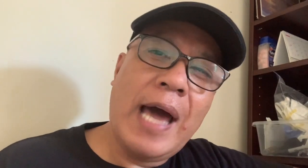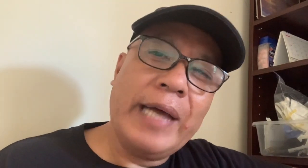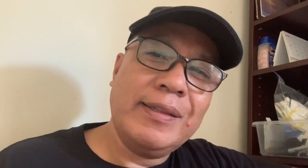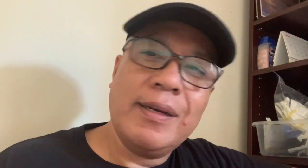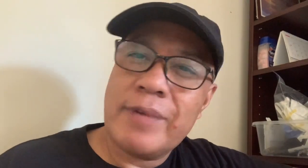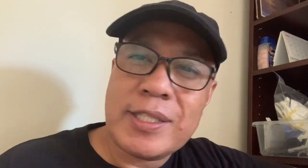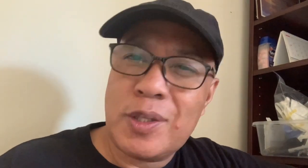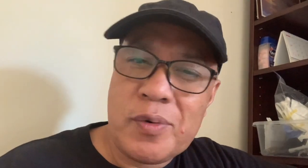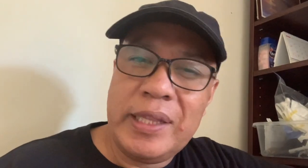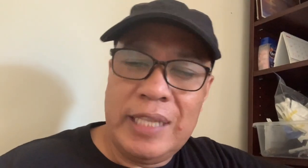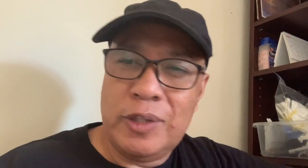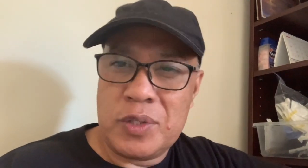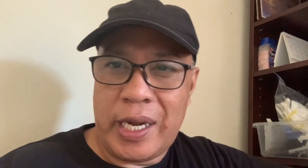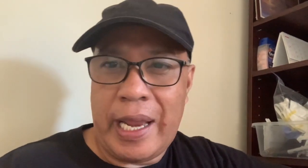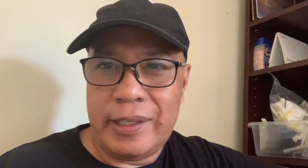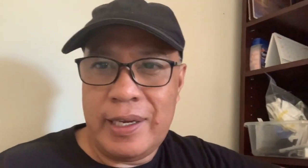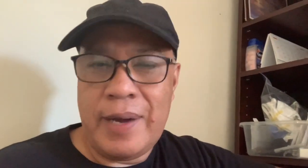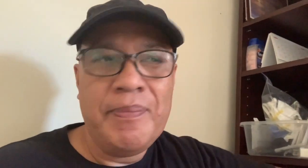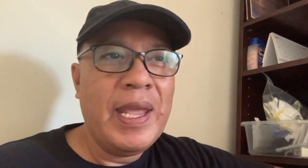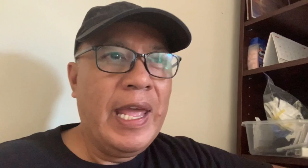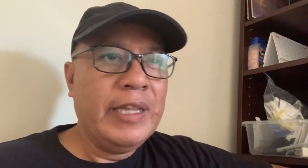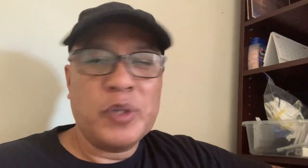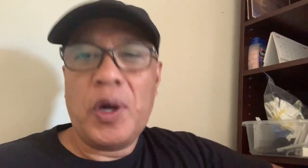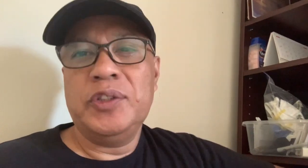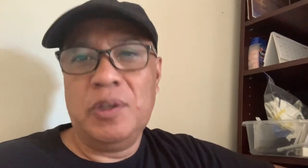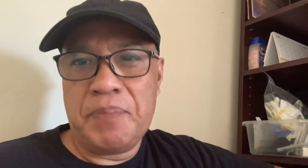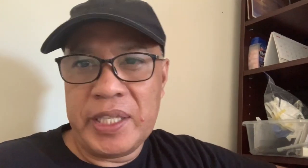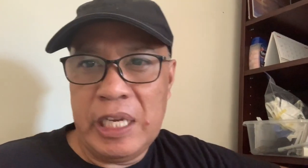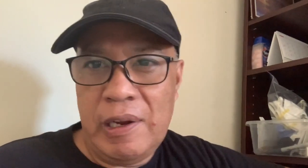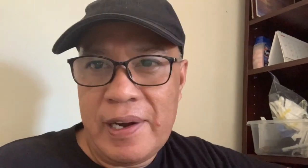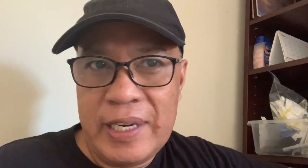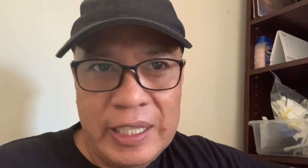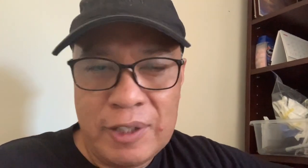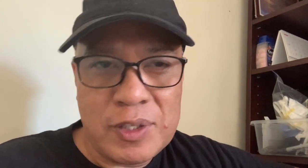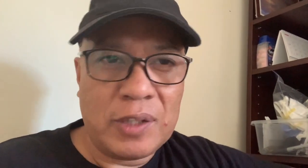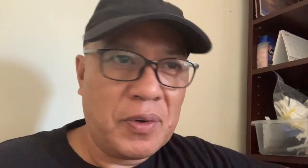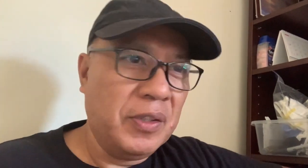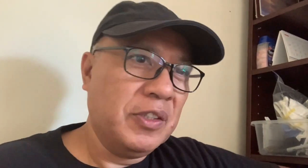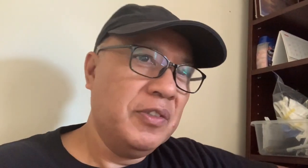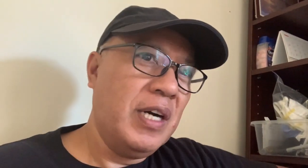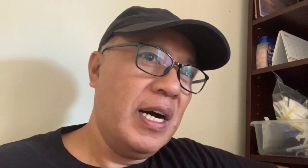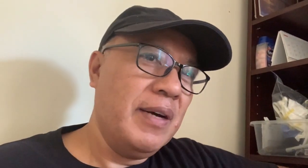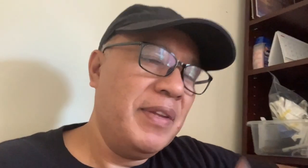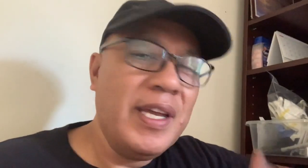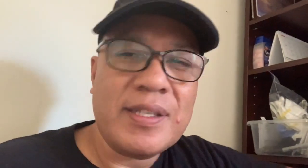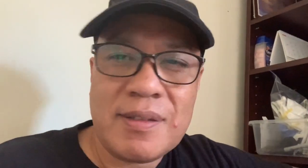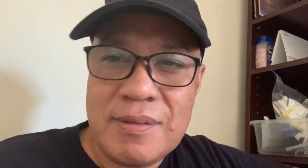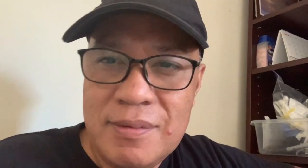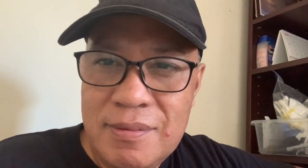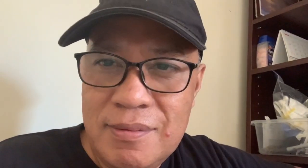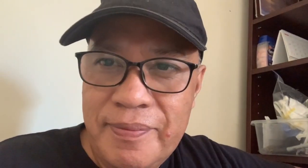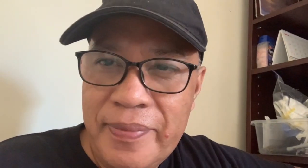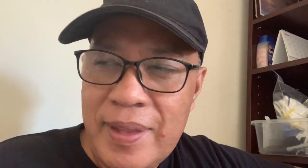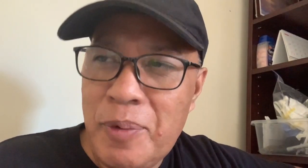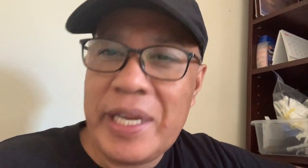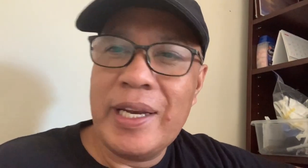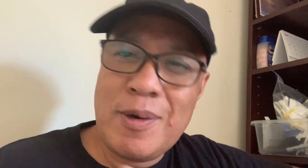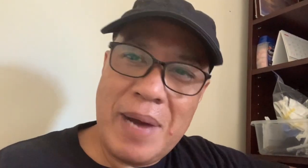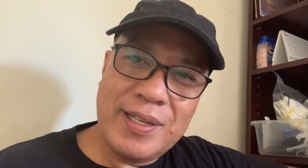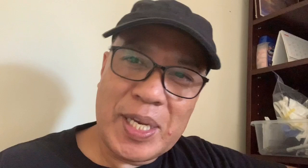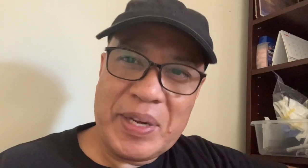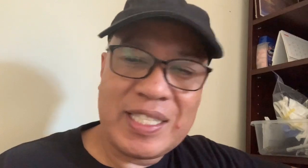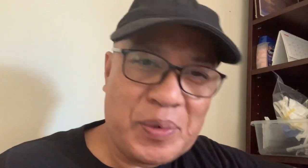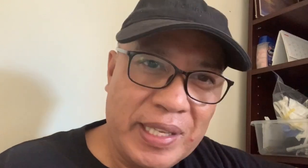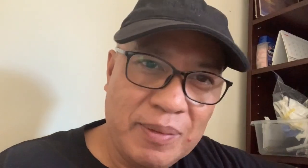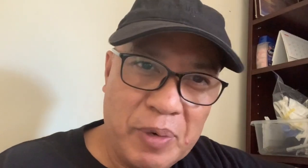ang lahat ng restaurant dito sa Canada. Toronto particularly, dito sa Toronto, yes, pwede ka nang